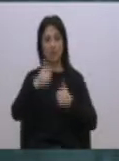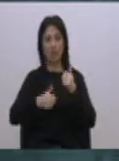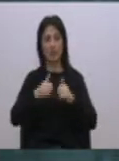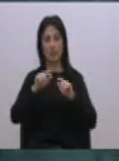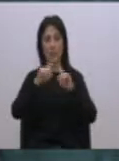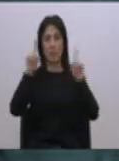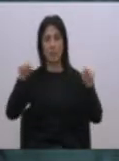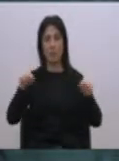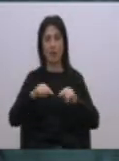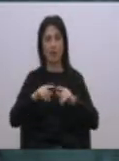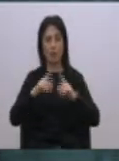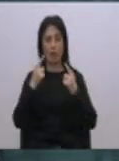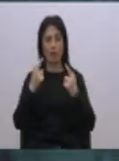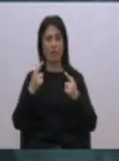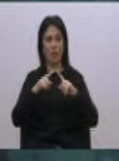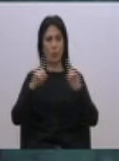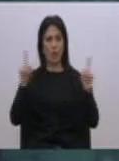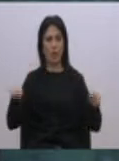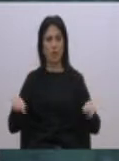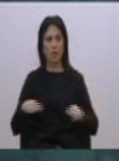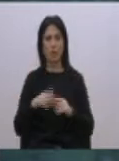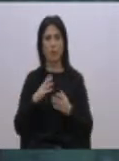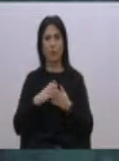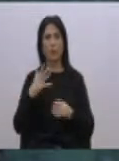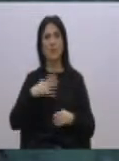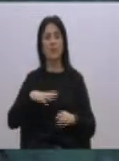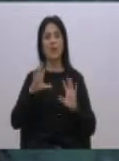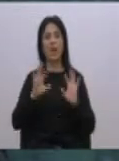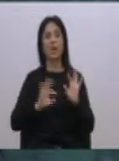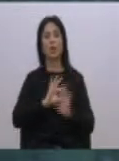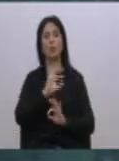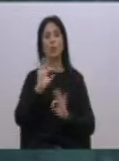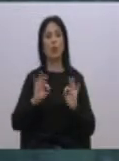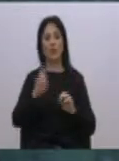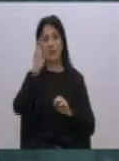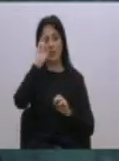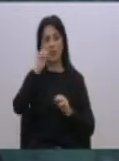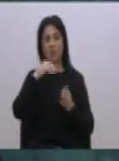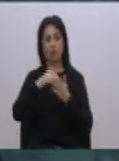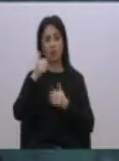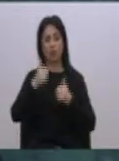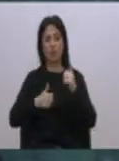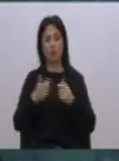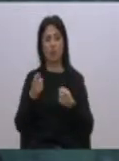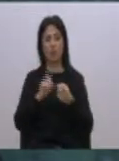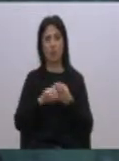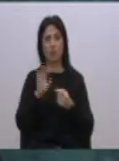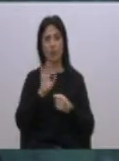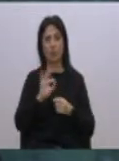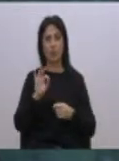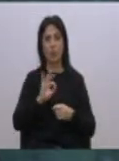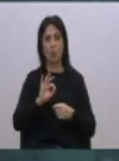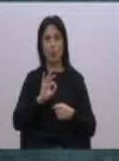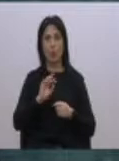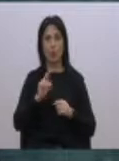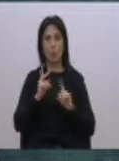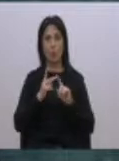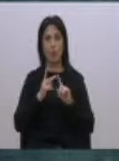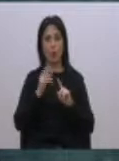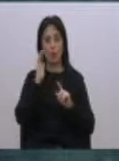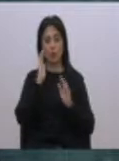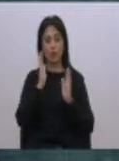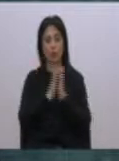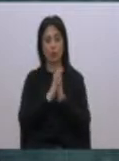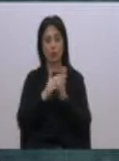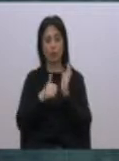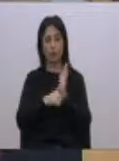pachet, zonă mai zidi pachet iaris. Sakartvelos canon proiecte, sagero și scrie de obicei să hai meure mosmenit, tot